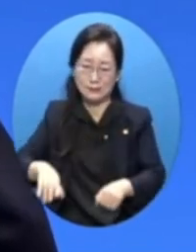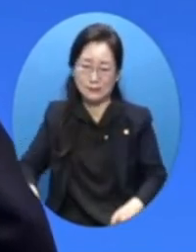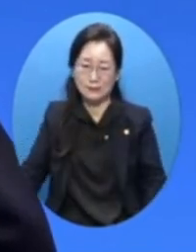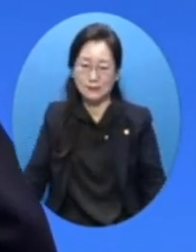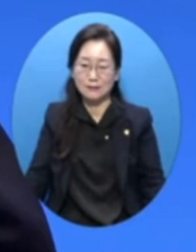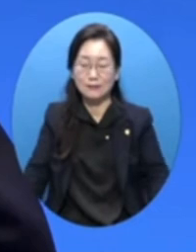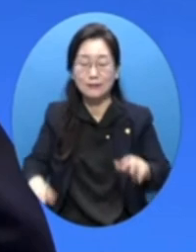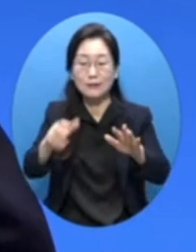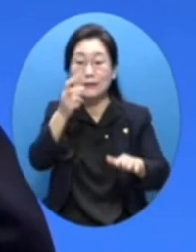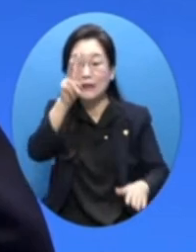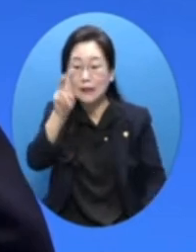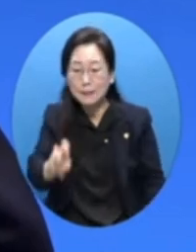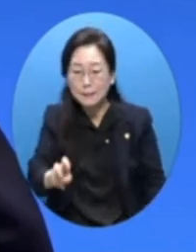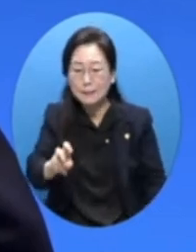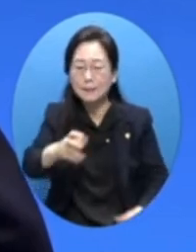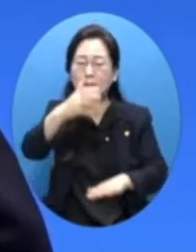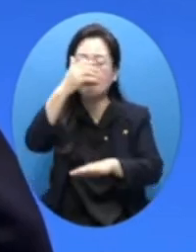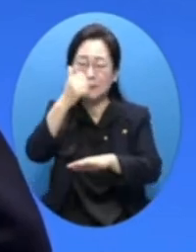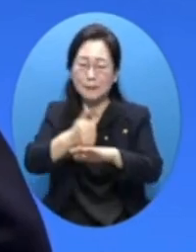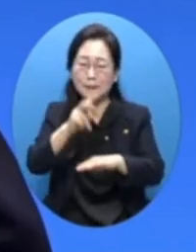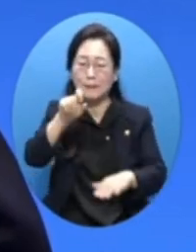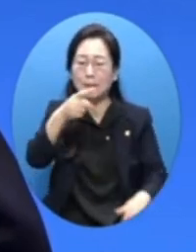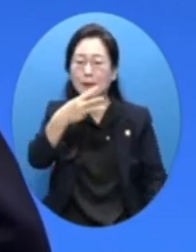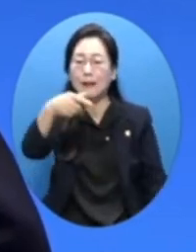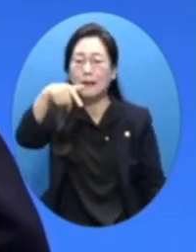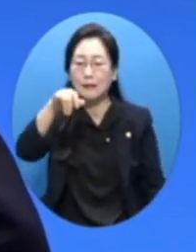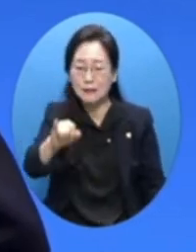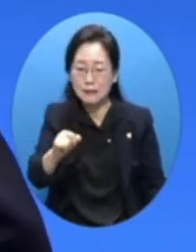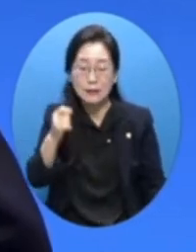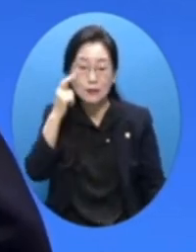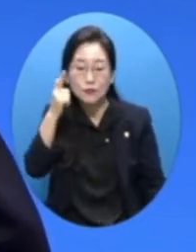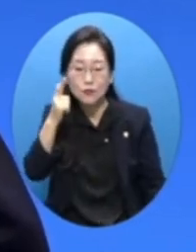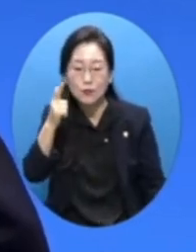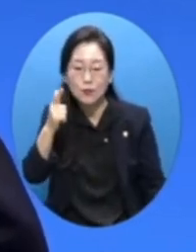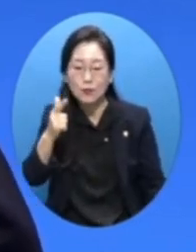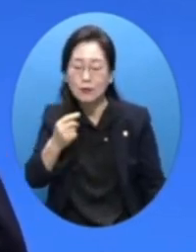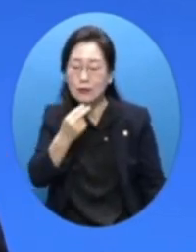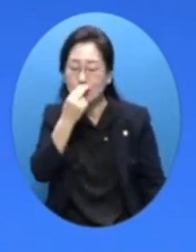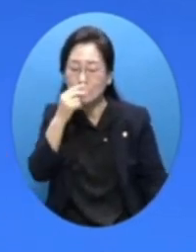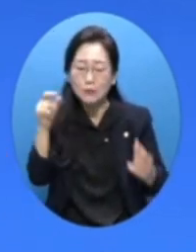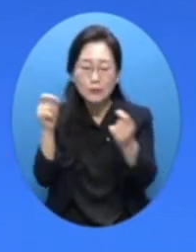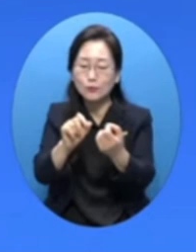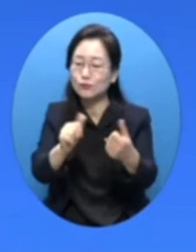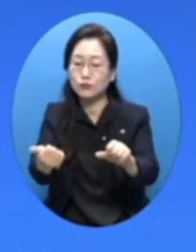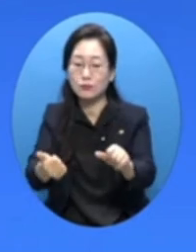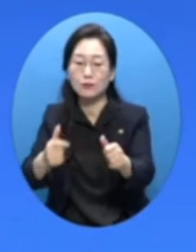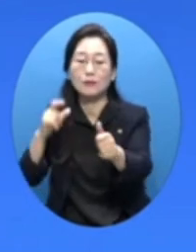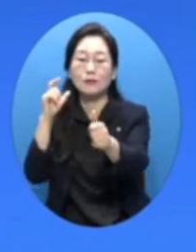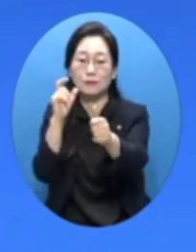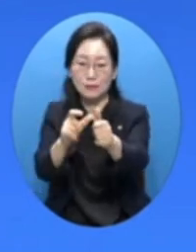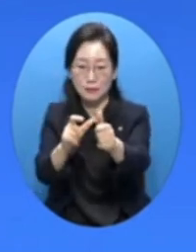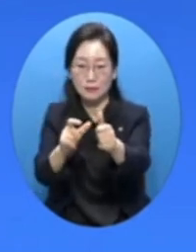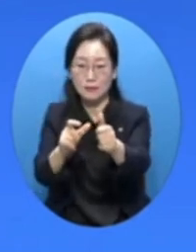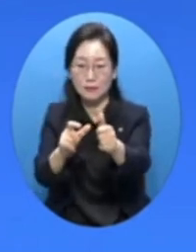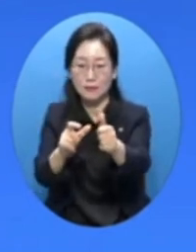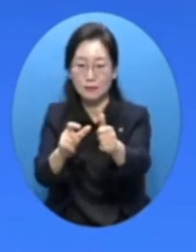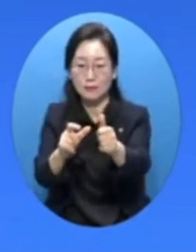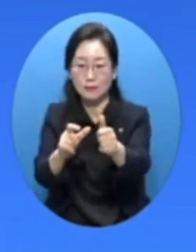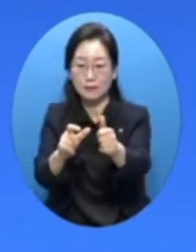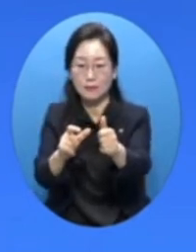지금 암 말기인데 6개월 이상 못 살겠습니다 하는 그런 이야기를 들었을 때